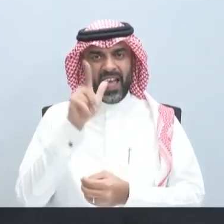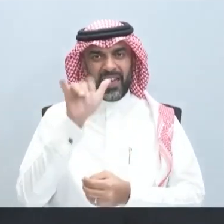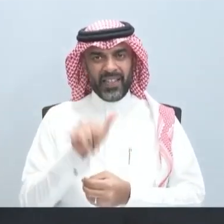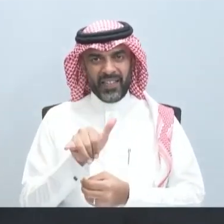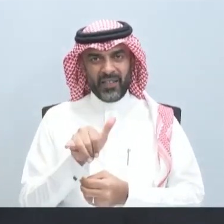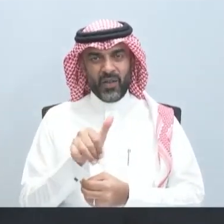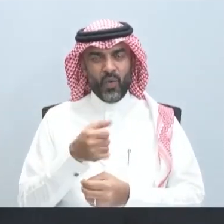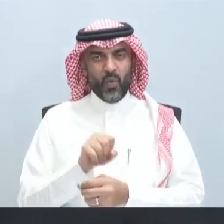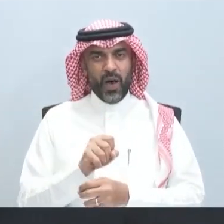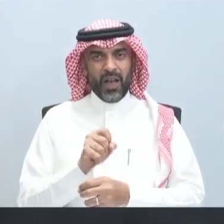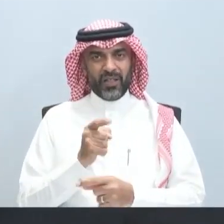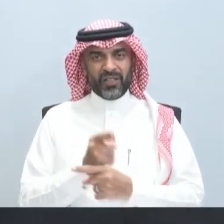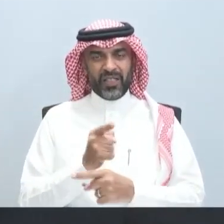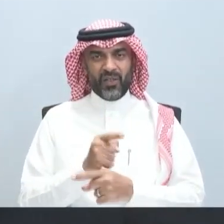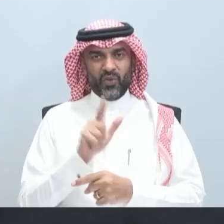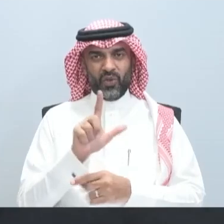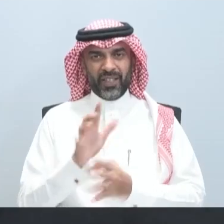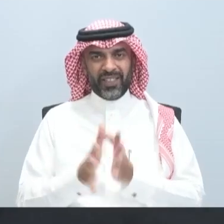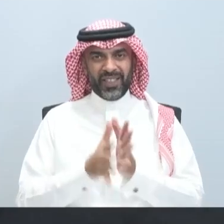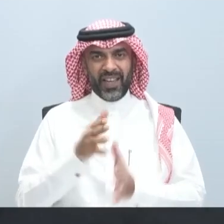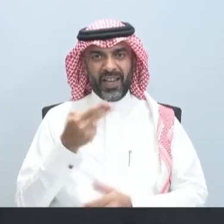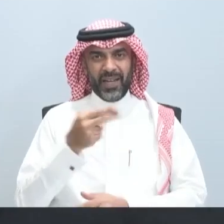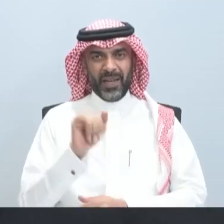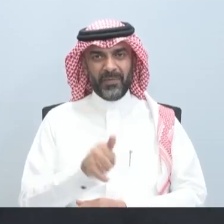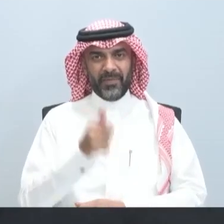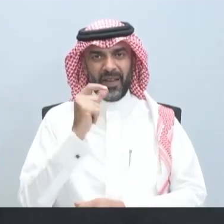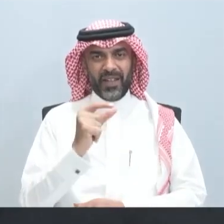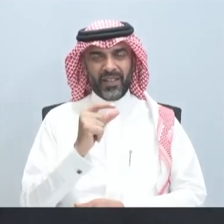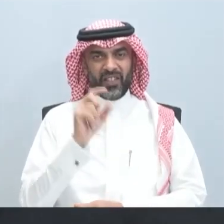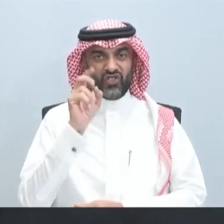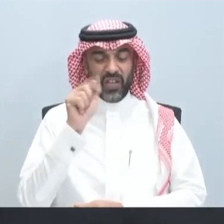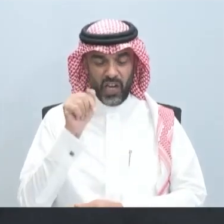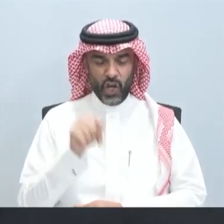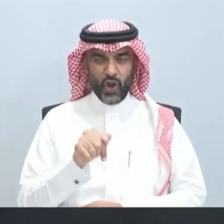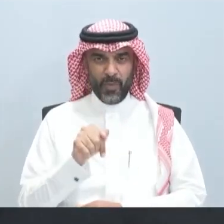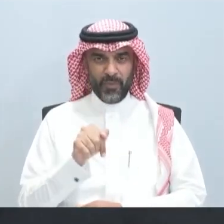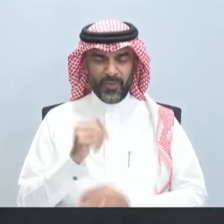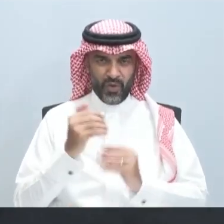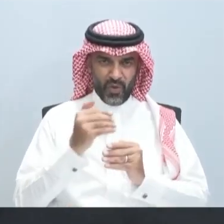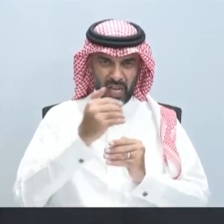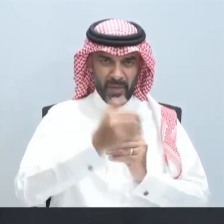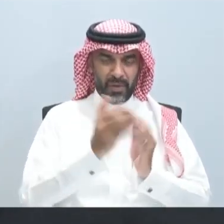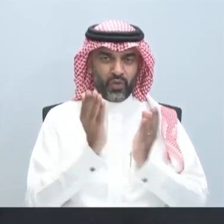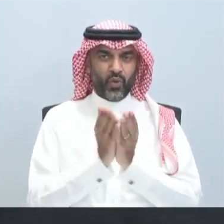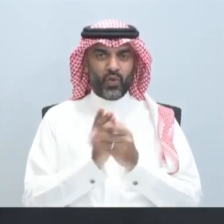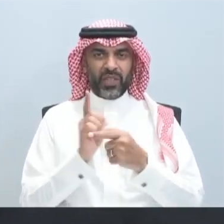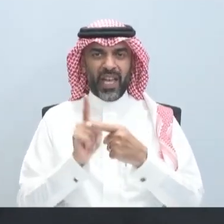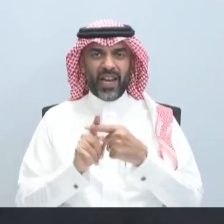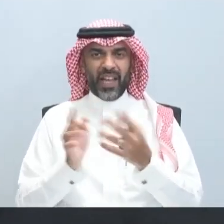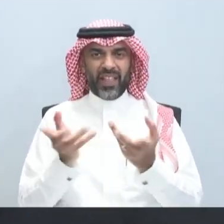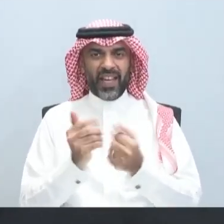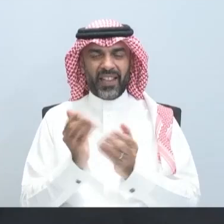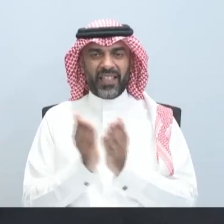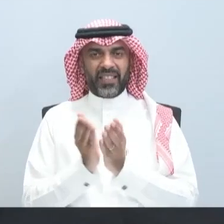القحطاني ويرافقني في لغه الاشاره زميليه الاستاذ عماد الذويب بمشيئه الله نستكمل واياكم دروس ماده الرياضيات